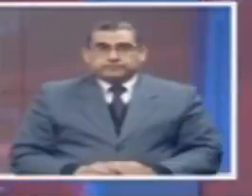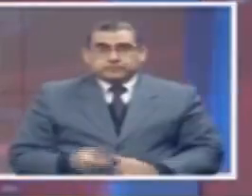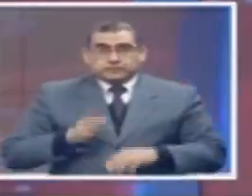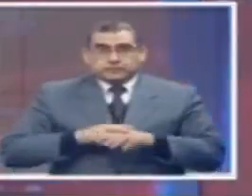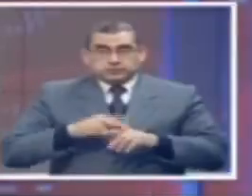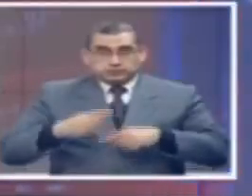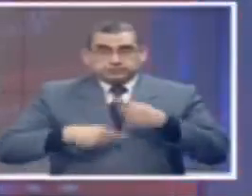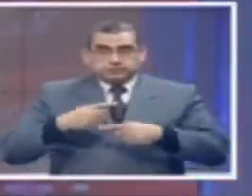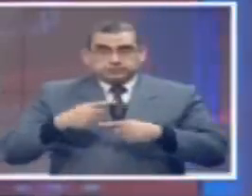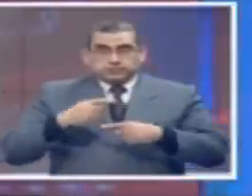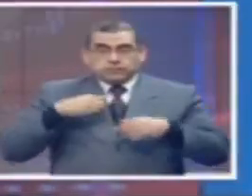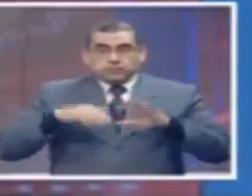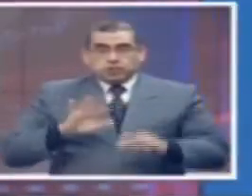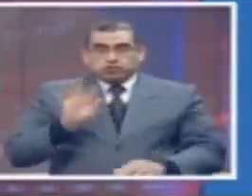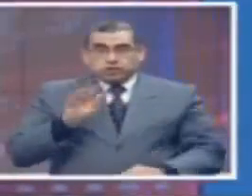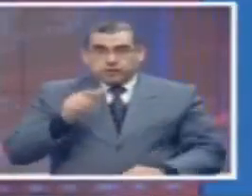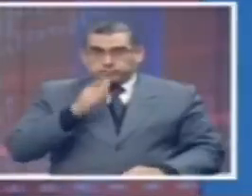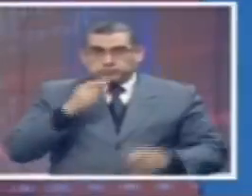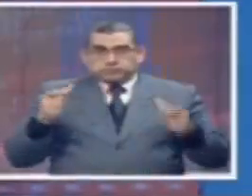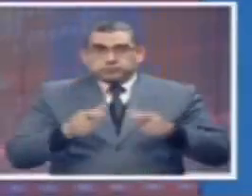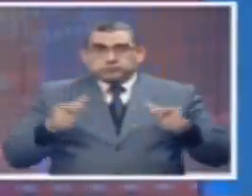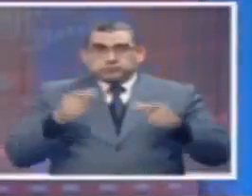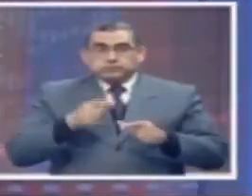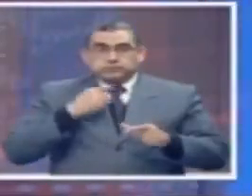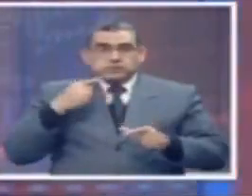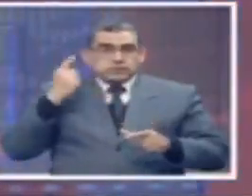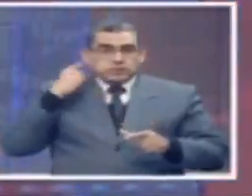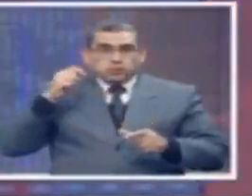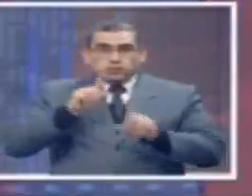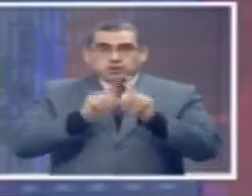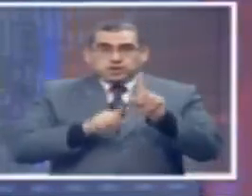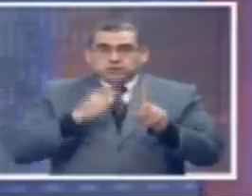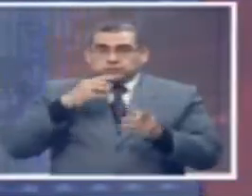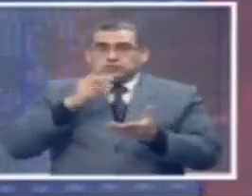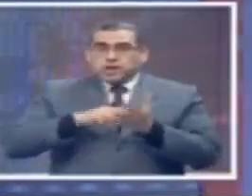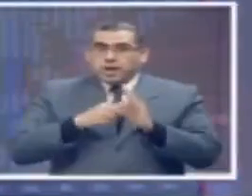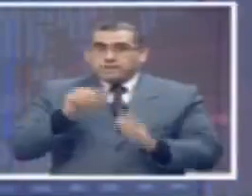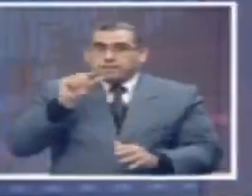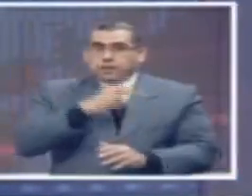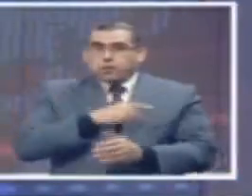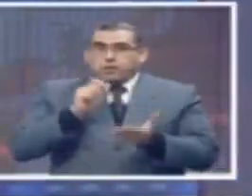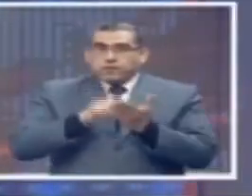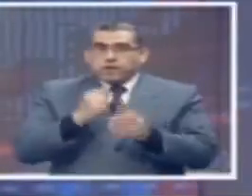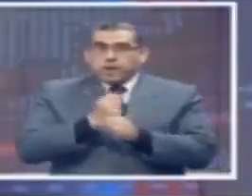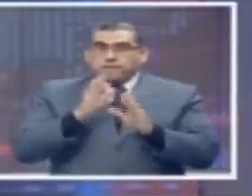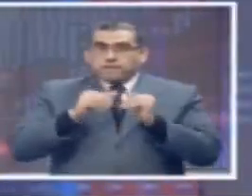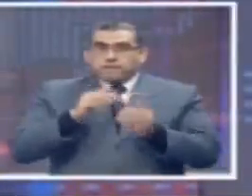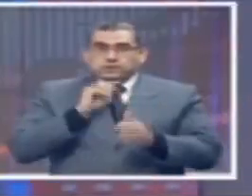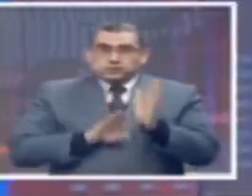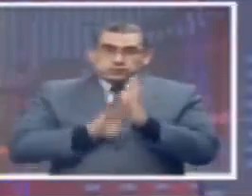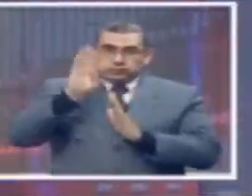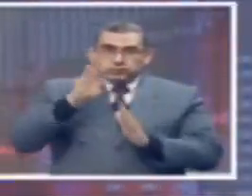هذا وقد وصل مجلس النواب جلسات الاستماع للوزراء بشأن تنفيذ برنامج الحكومة مصر